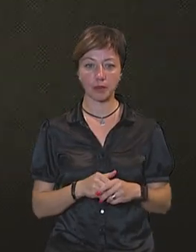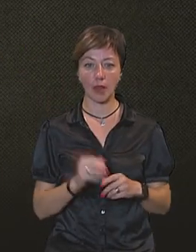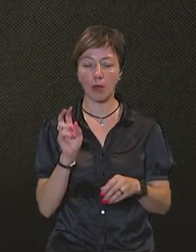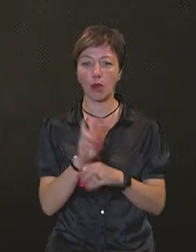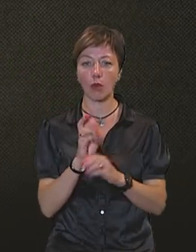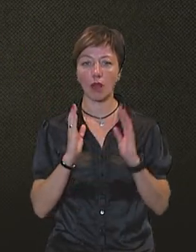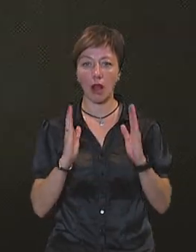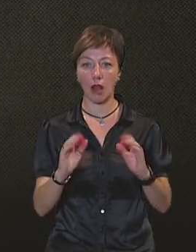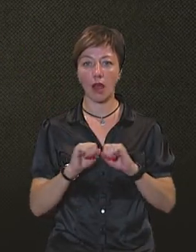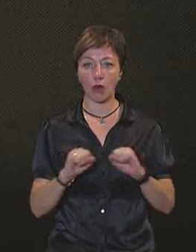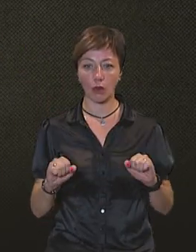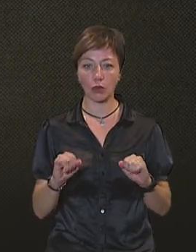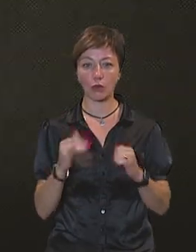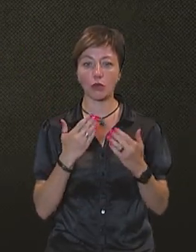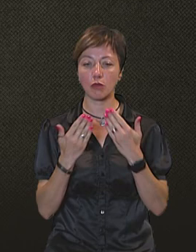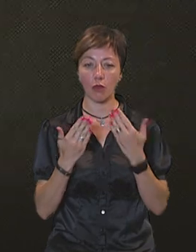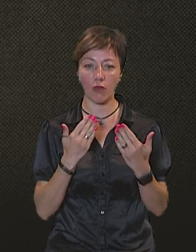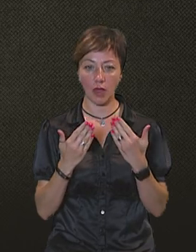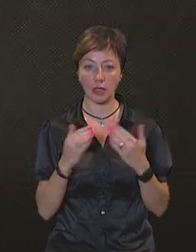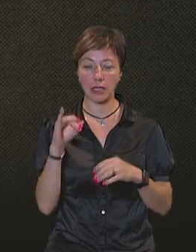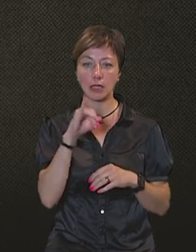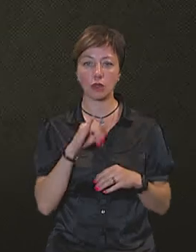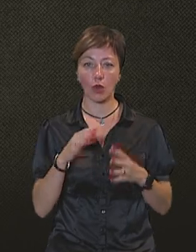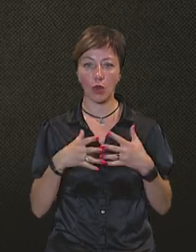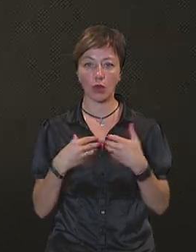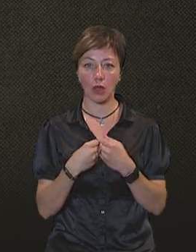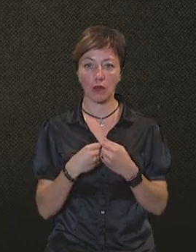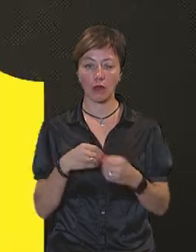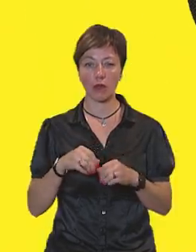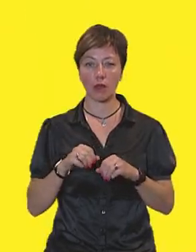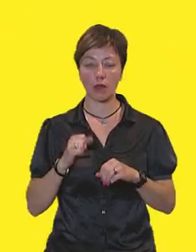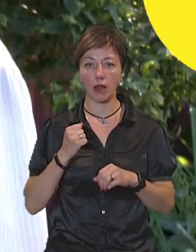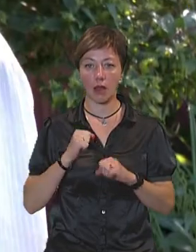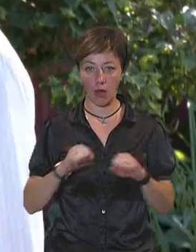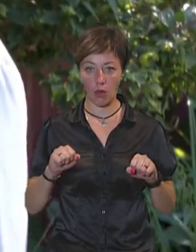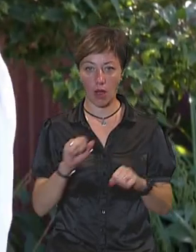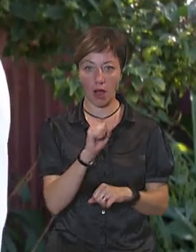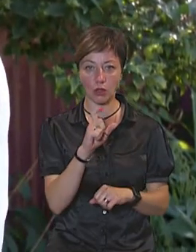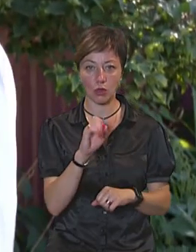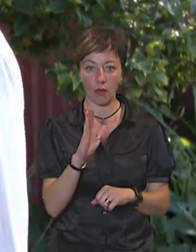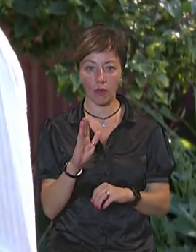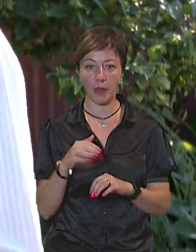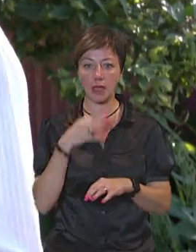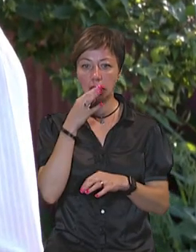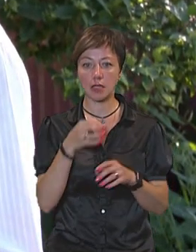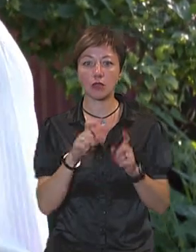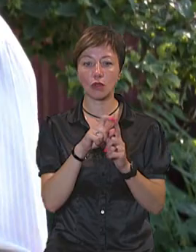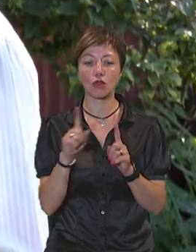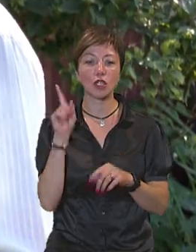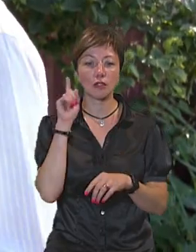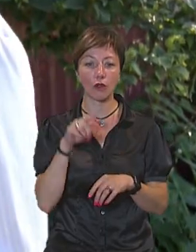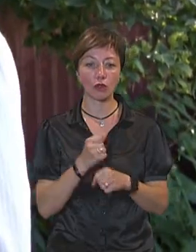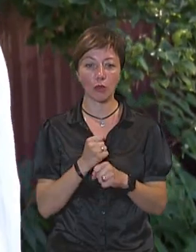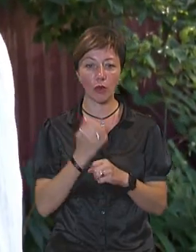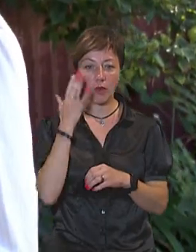Приходить на Алею Героїв, аби з ним поспілкуватися. Історія родини азовця. Я сказав такі слова: що ти, сволоч, робиш? І